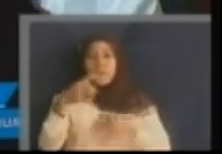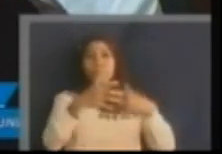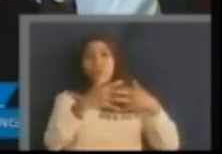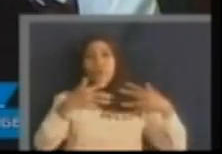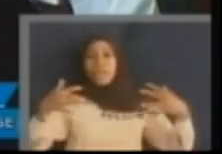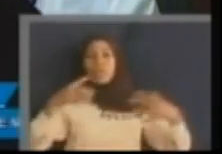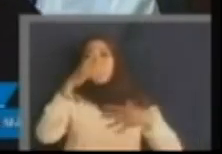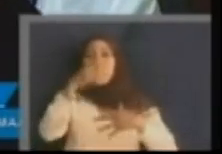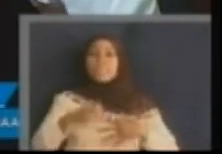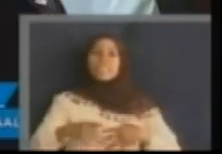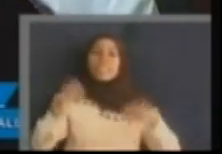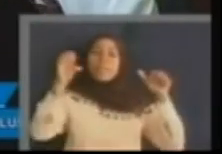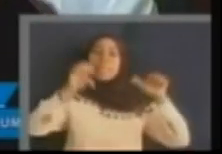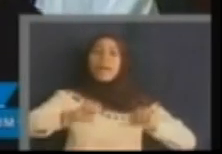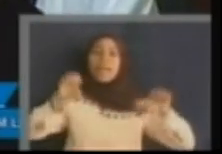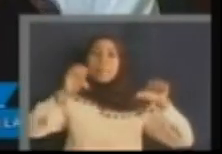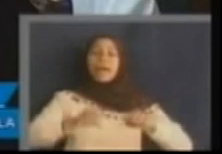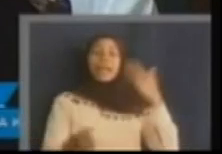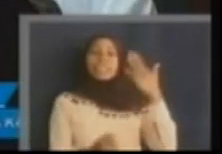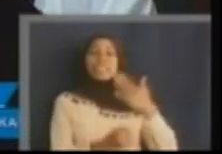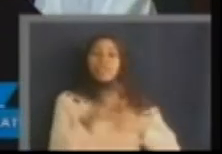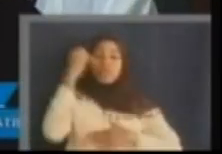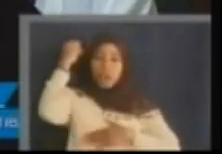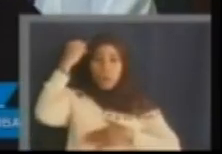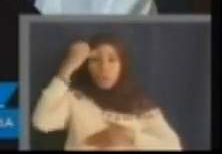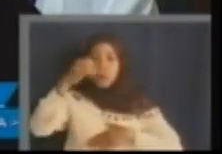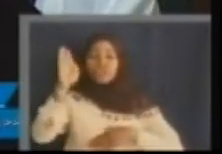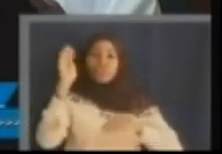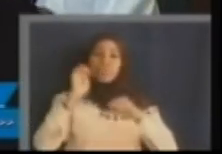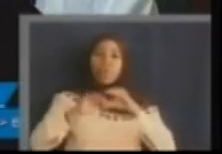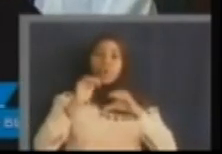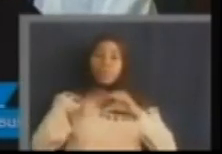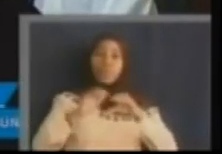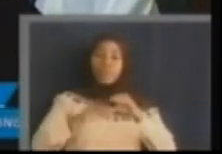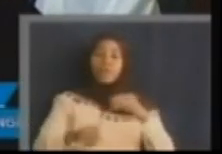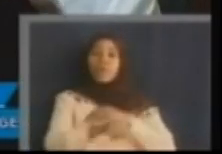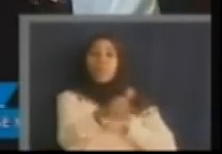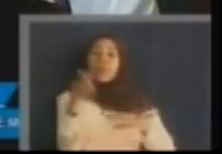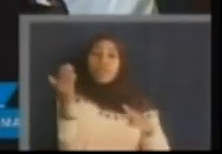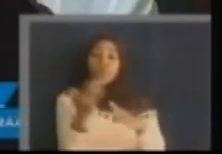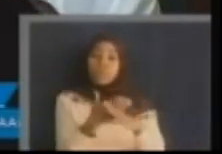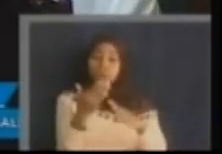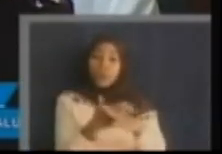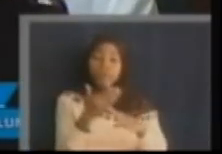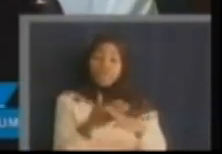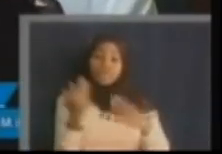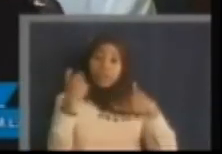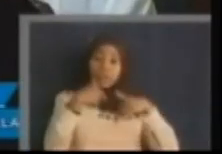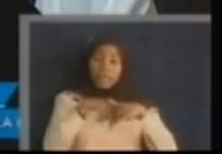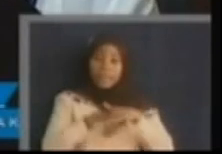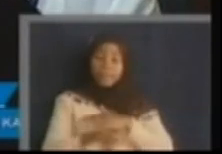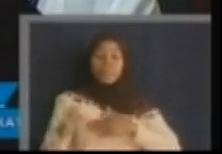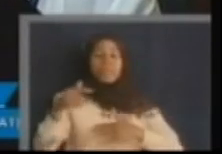ambazo zinatoka kwenu waheshimiwa wabunge ambao mna uzoefu wa kuwa humu mjengoni, tunapata shida na tunashindwa